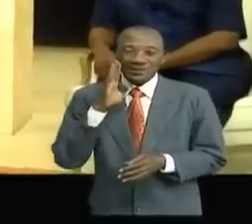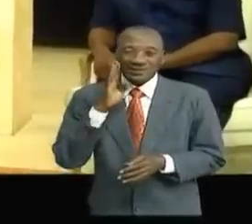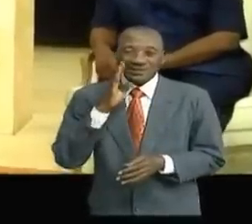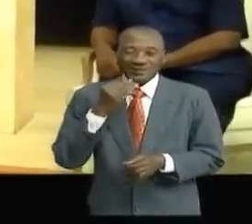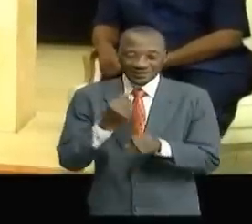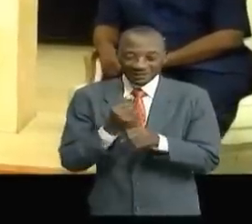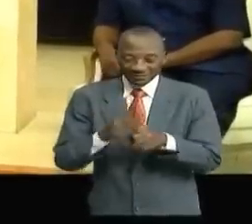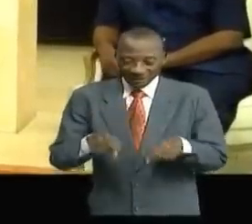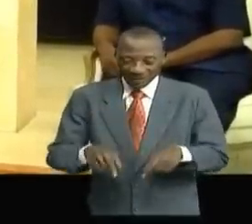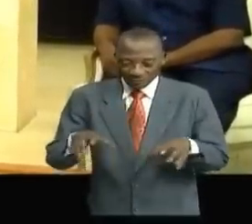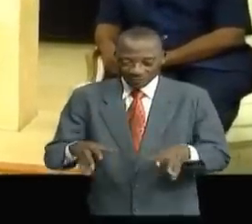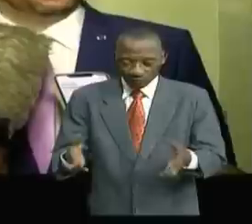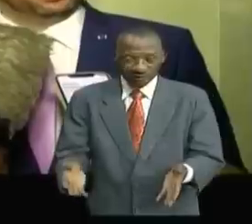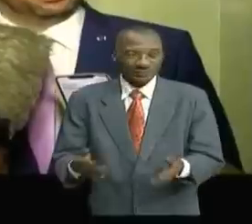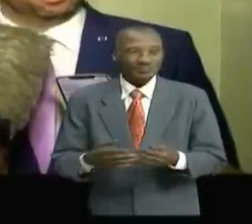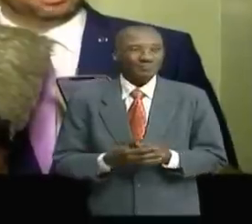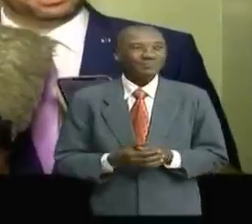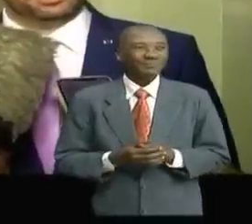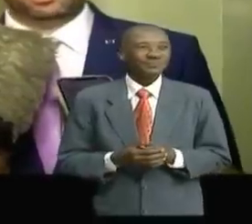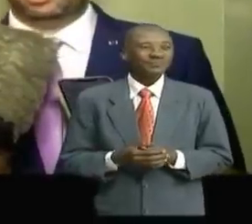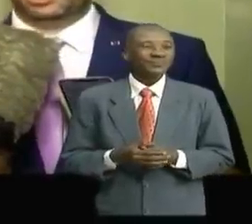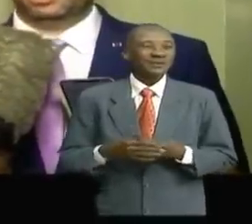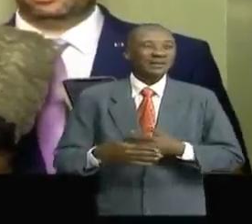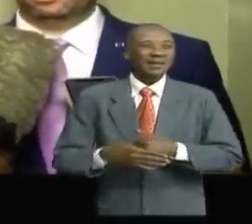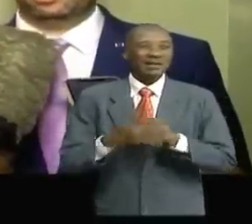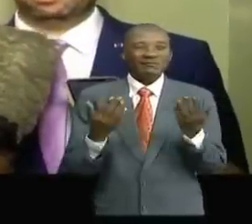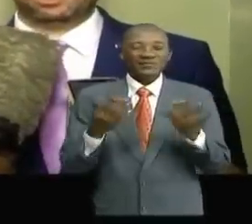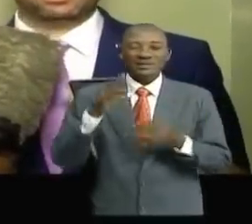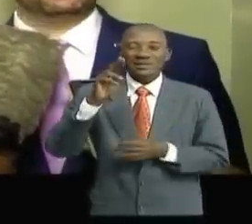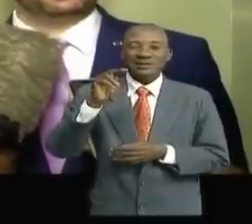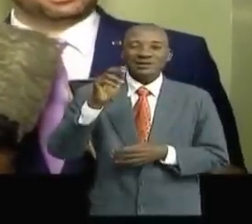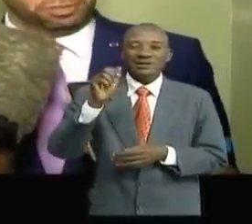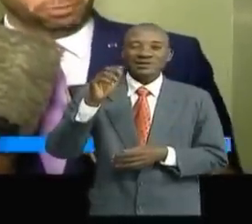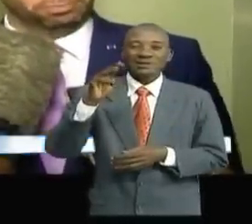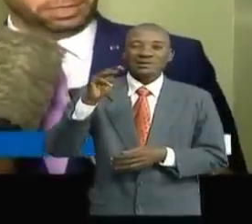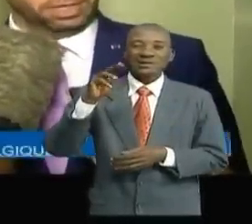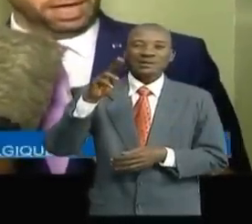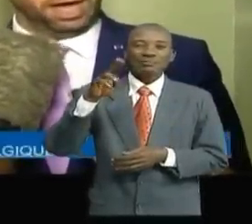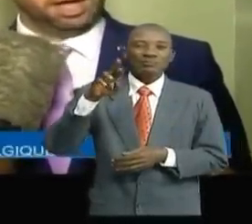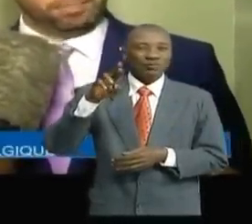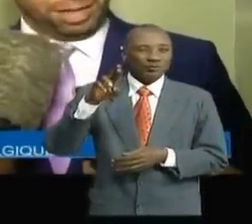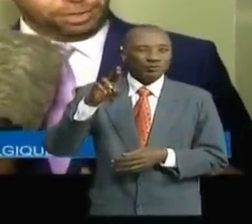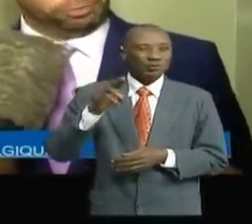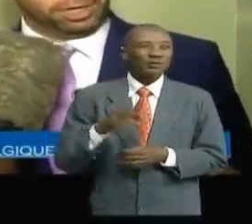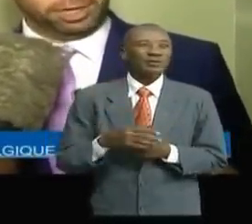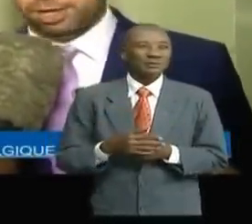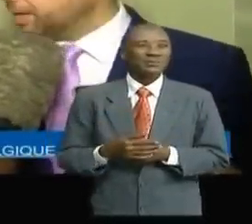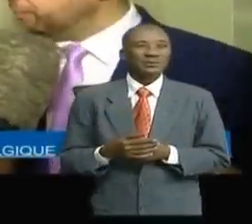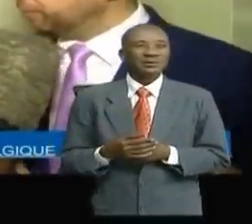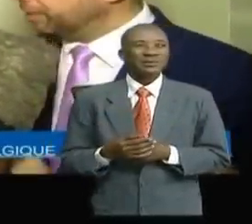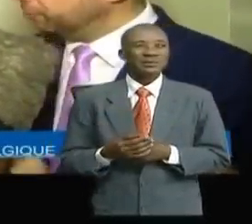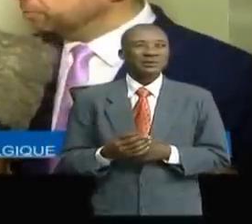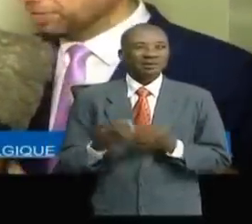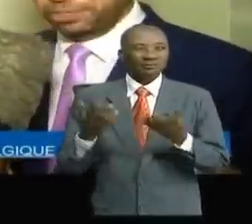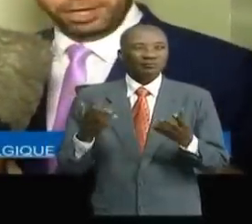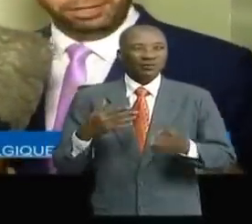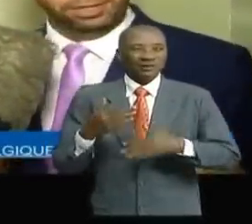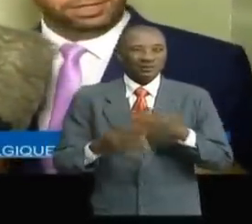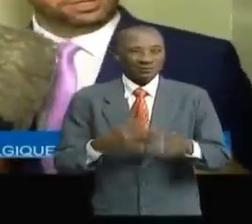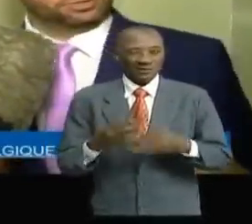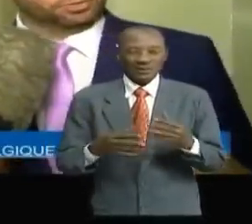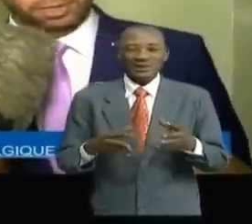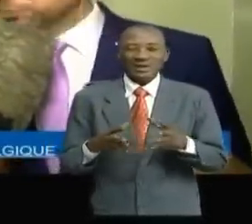Congo. La ville de Namur, dont je suis le député bourgmestre depuis maintenant presque 17 ans, a un partenariat avec la ville de